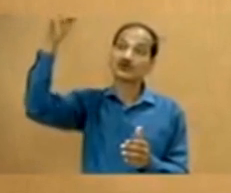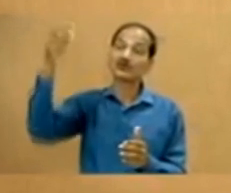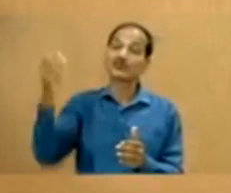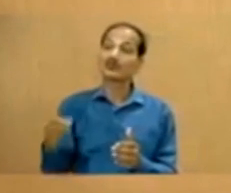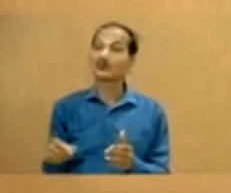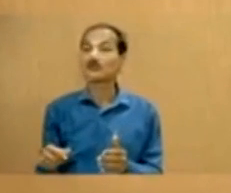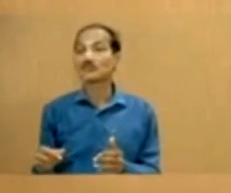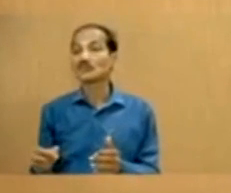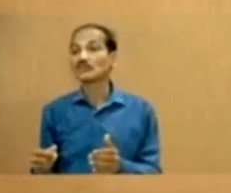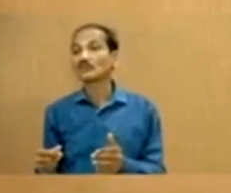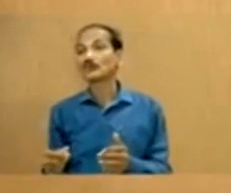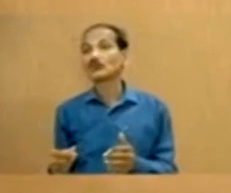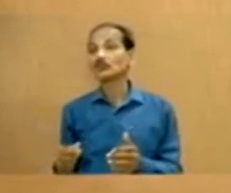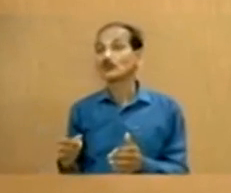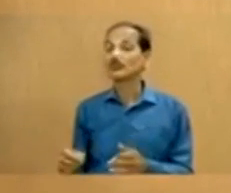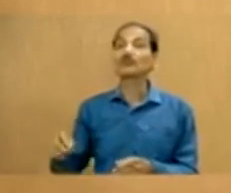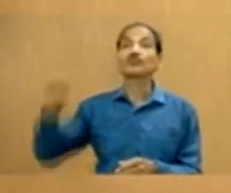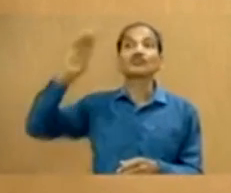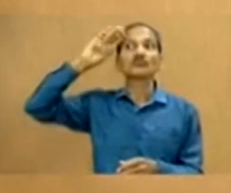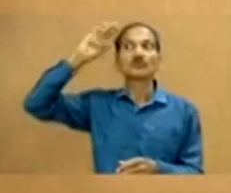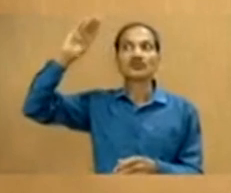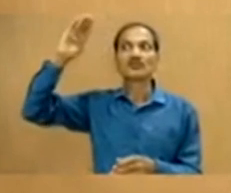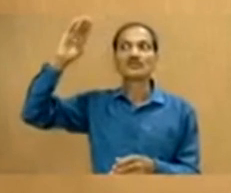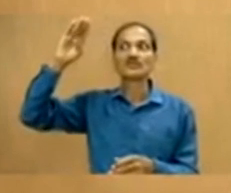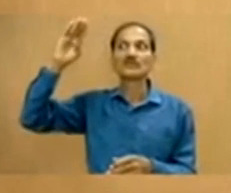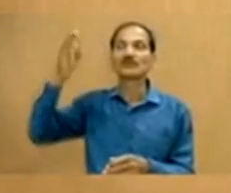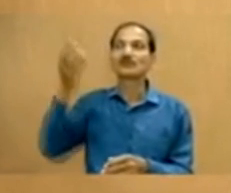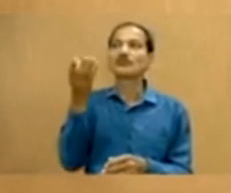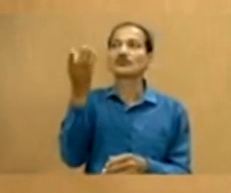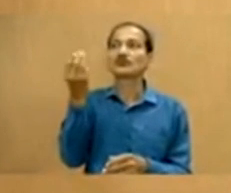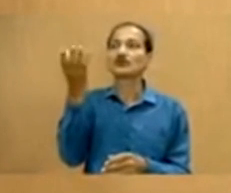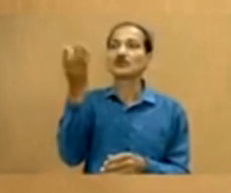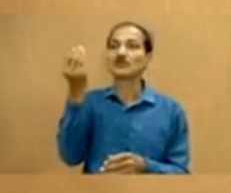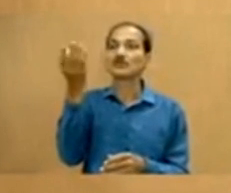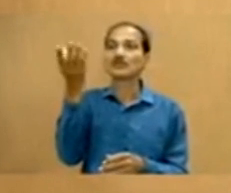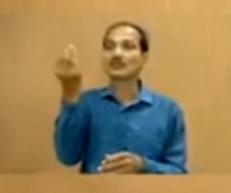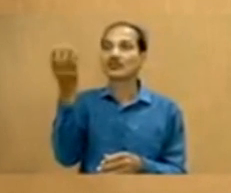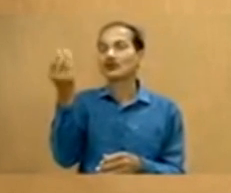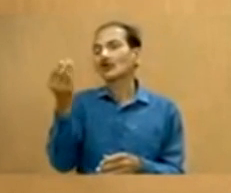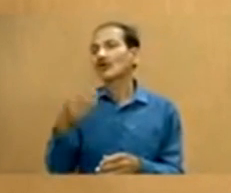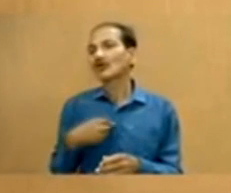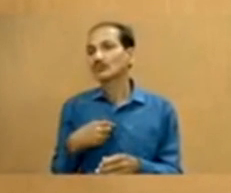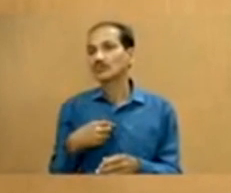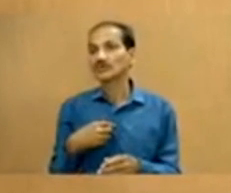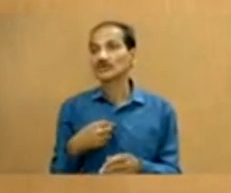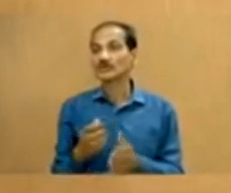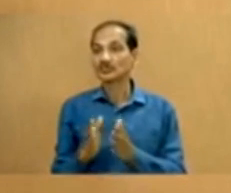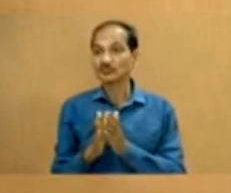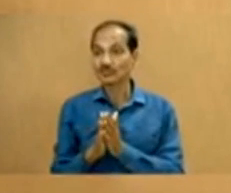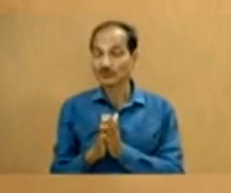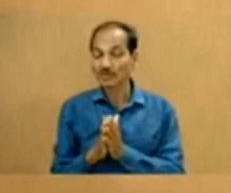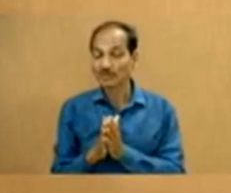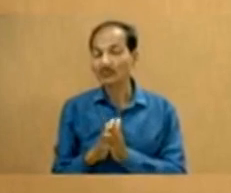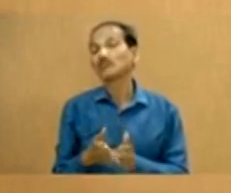ପୋଲିସ ଆପଣମାନେ ଜାଣିଛନ୍ତି ଆମ୍ବୁଲାନ୍ସକୁ ସମ୍ମାନ ଦିଏ, ଆମେ ସମ୍ମାନ ଦେଉ, ଆମ୍ବୁଲାନ୍ସକୁ ରାସ୍ତା ଛାଡ଼ି ଦିଆହୁଏ।